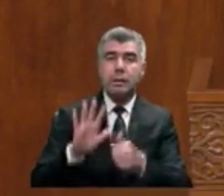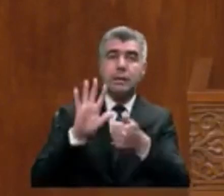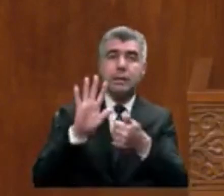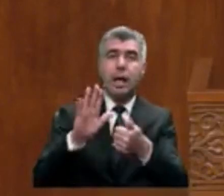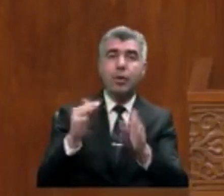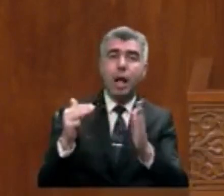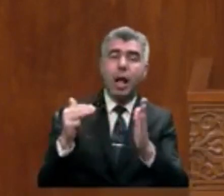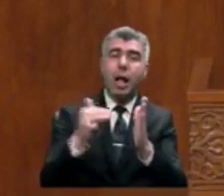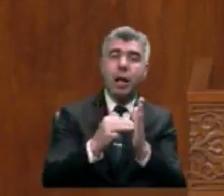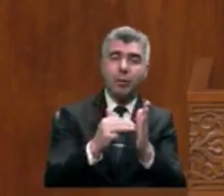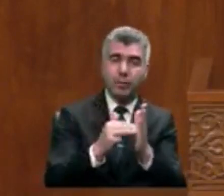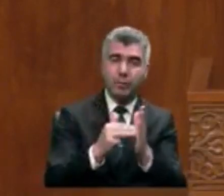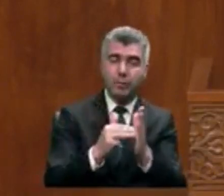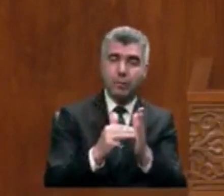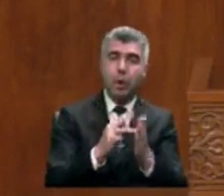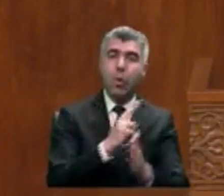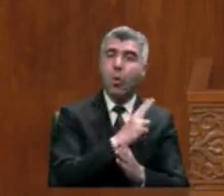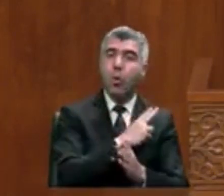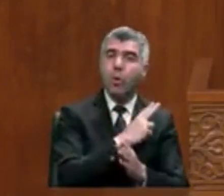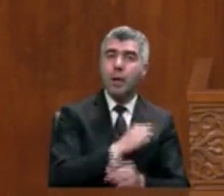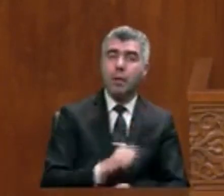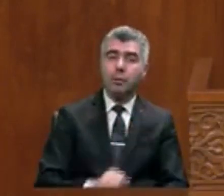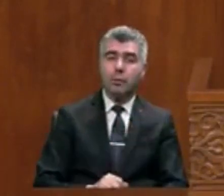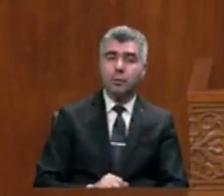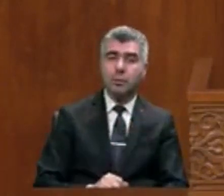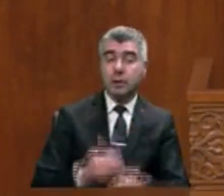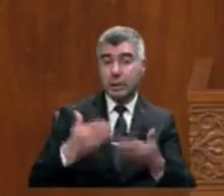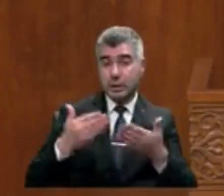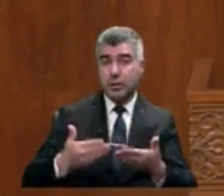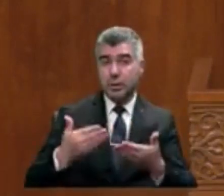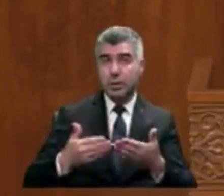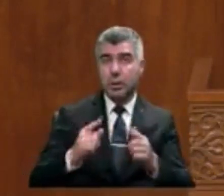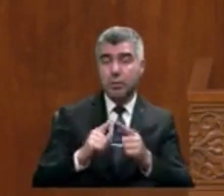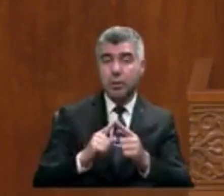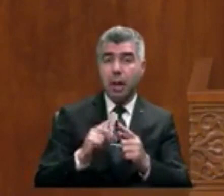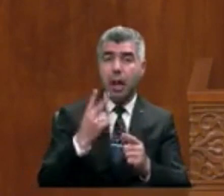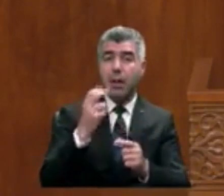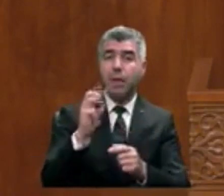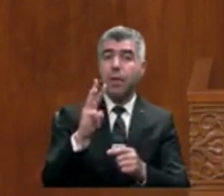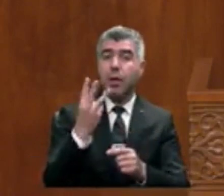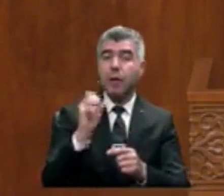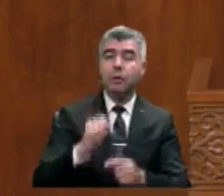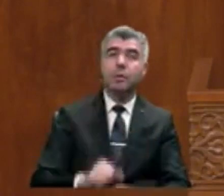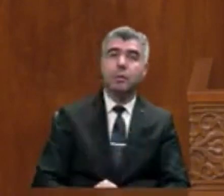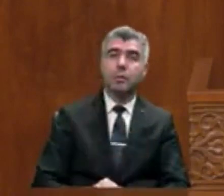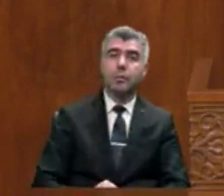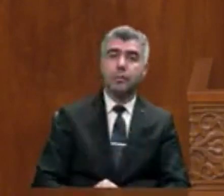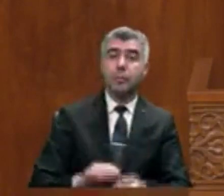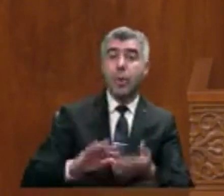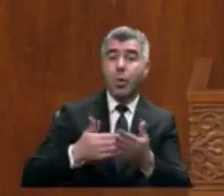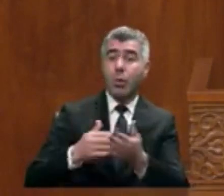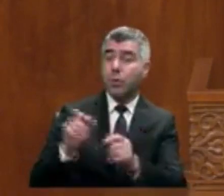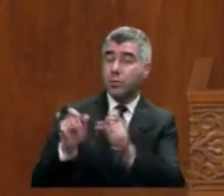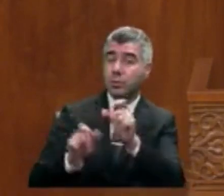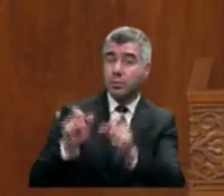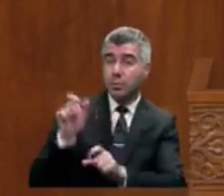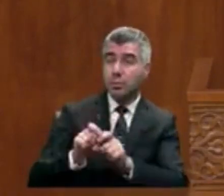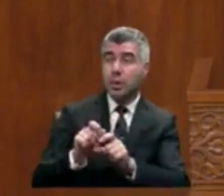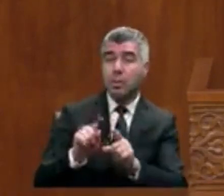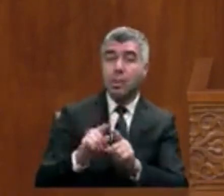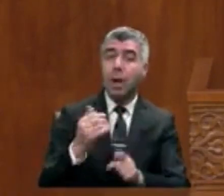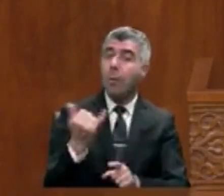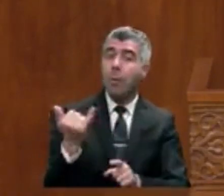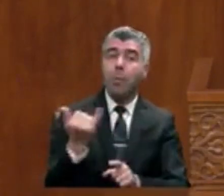16000 استاذ باحث ثلث غادي يمشي لنا من 2030 وهذ الطاقات هذو من اكبر